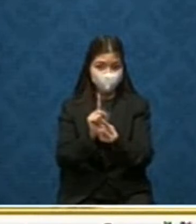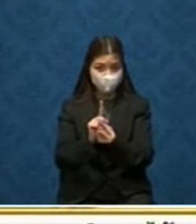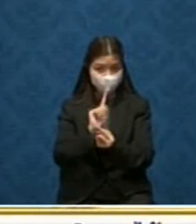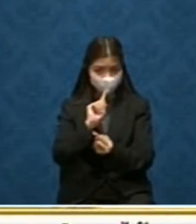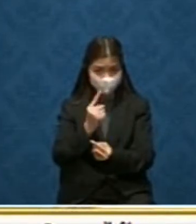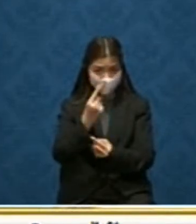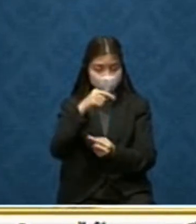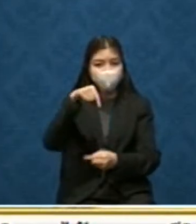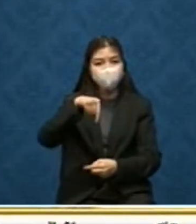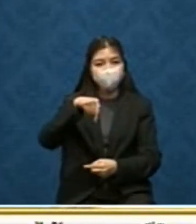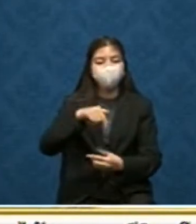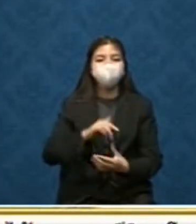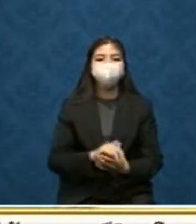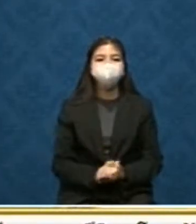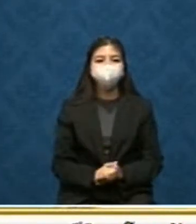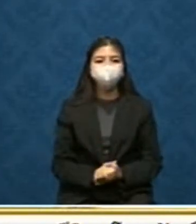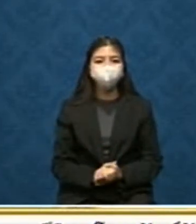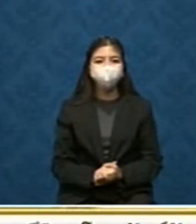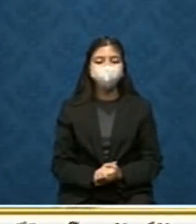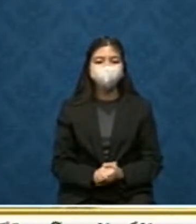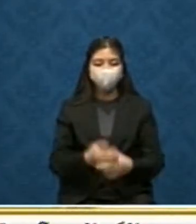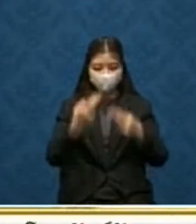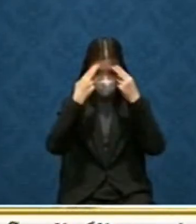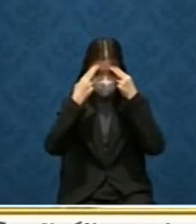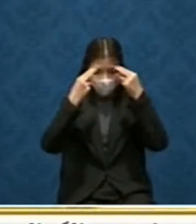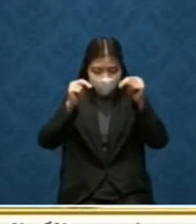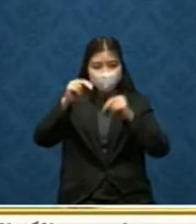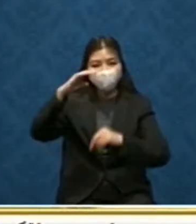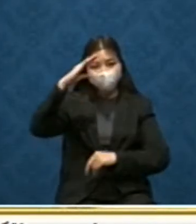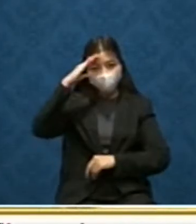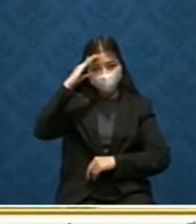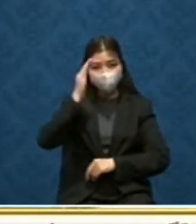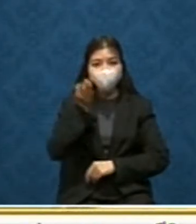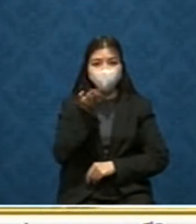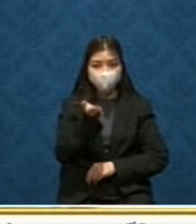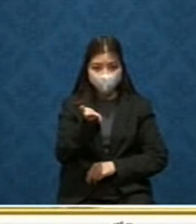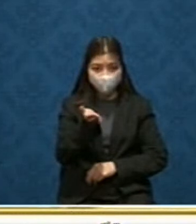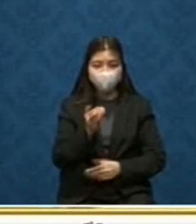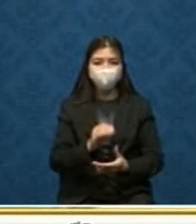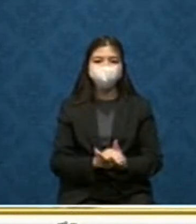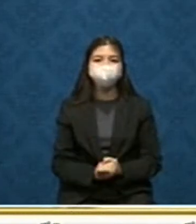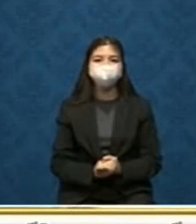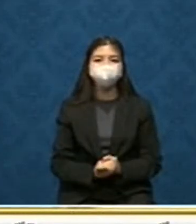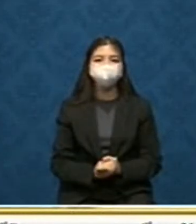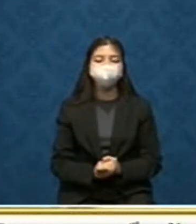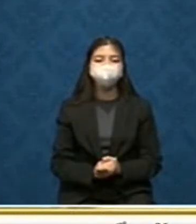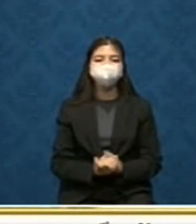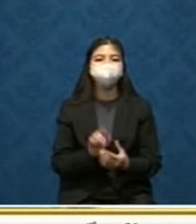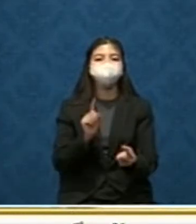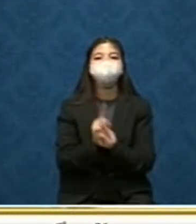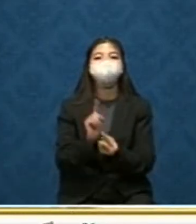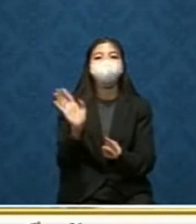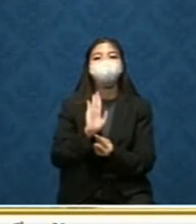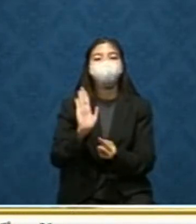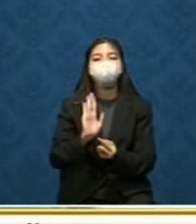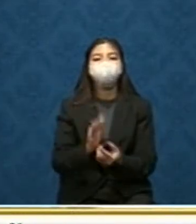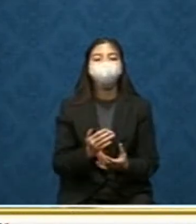อครงหนึ่งแต่กท่านนายกก็ขอเธอไมตมาเจอกนอกว่า